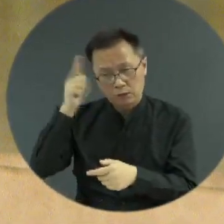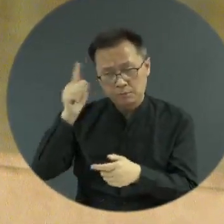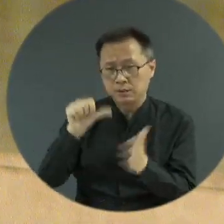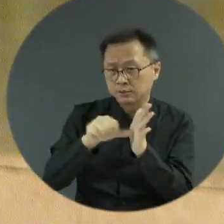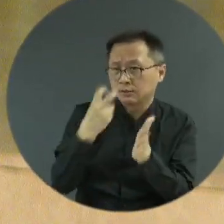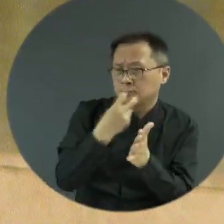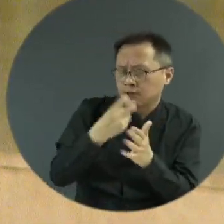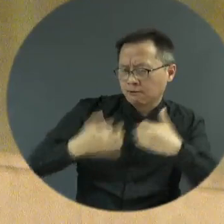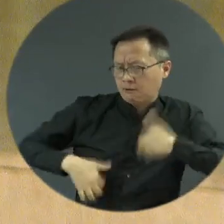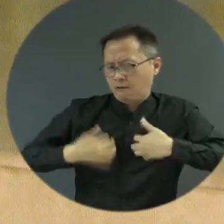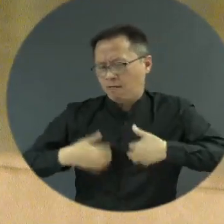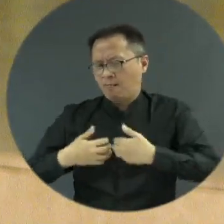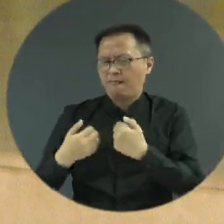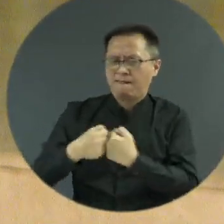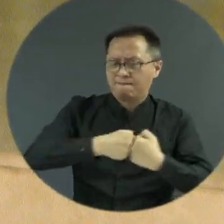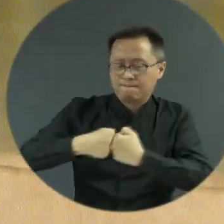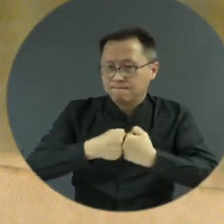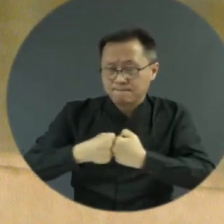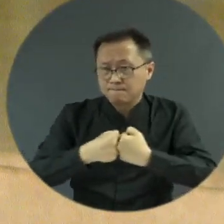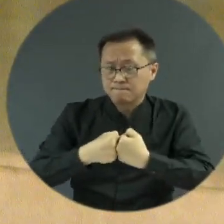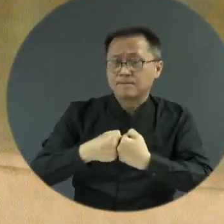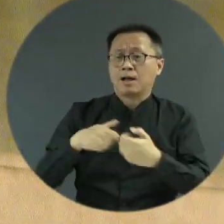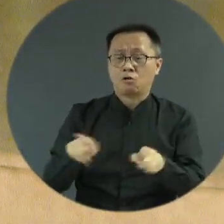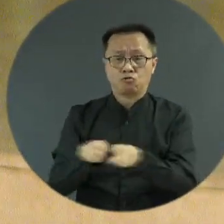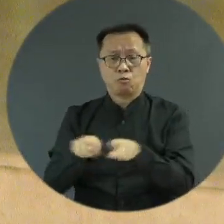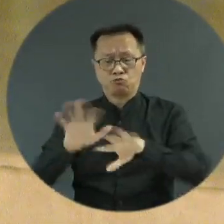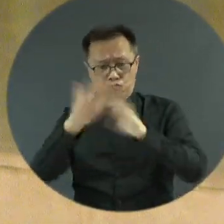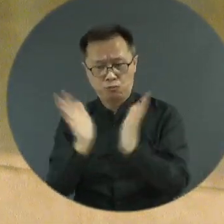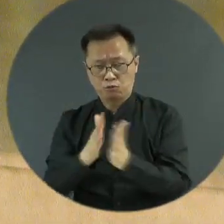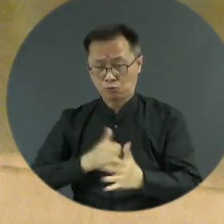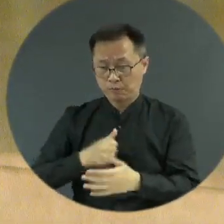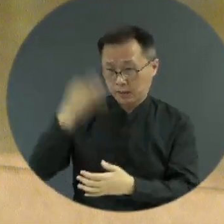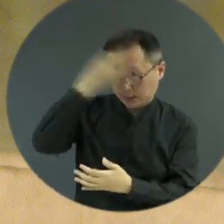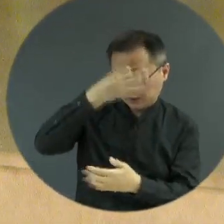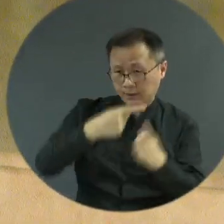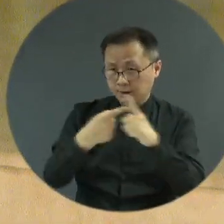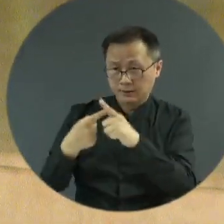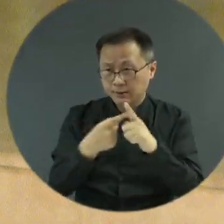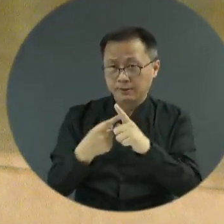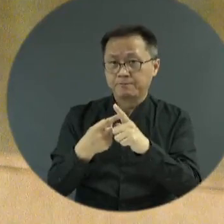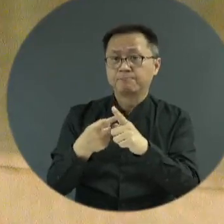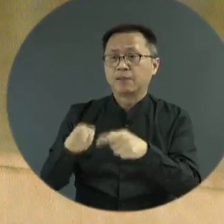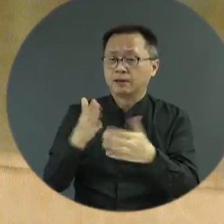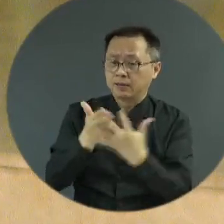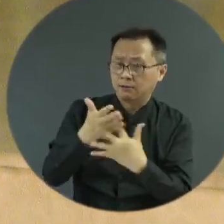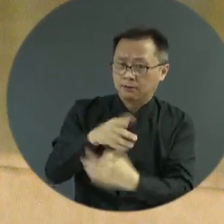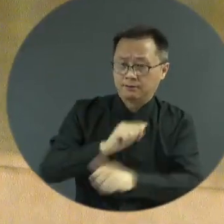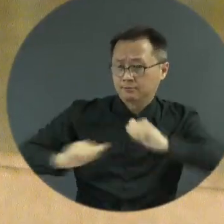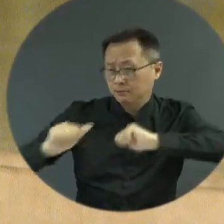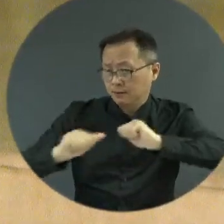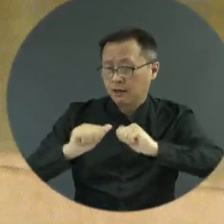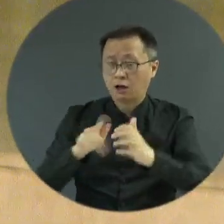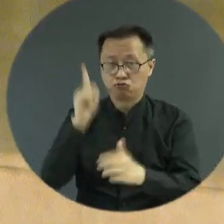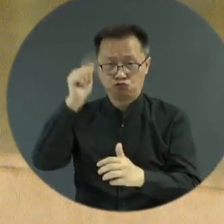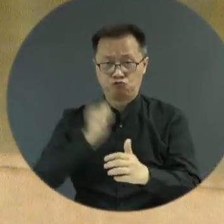张和矛盾当中和所有后世者顿悟生活的真谛，在主耶稣死而复活